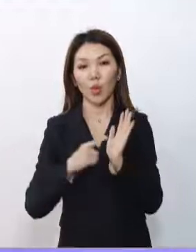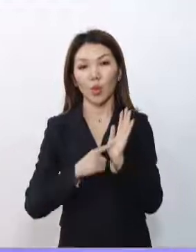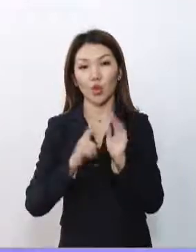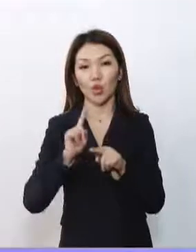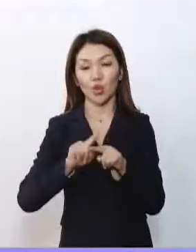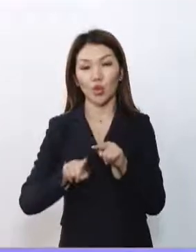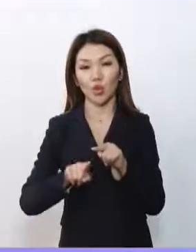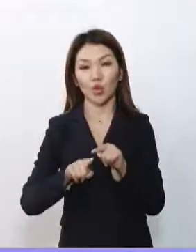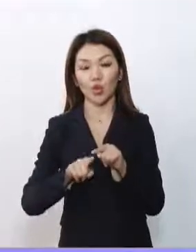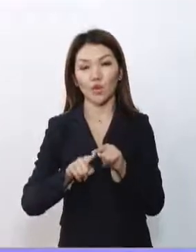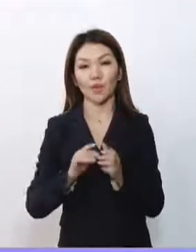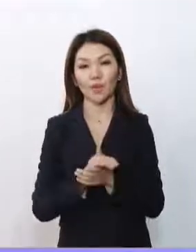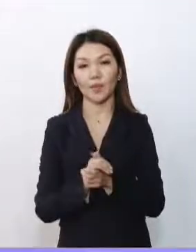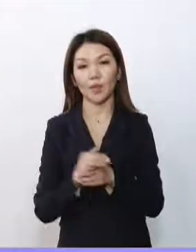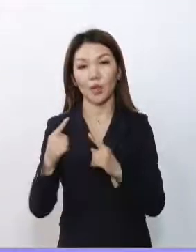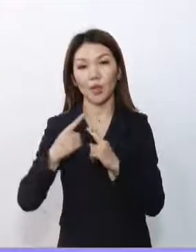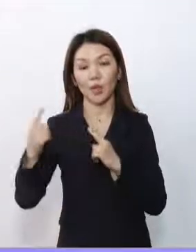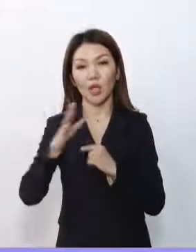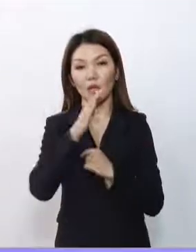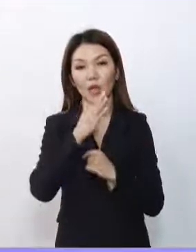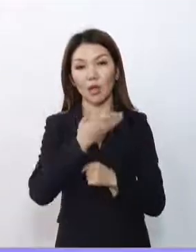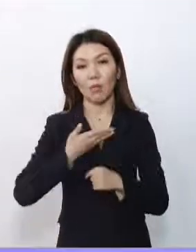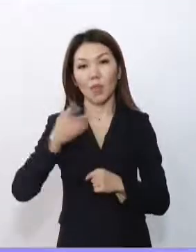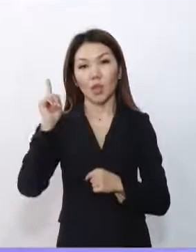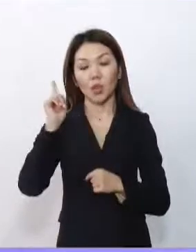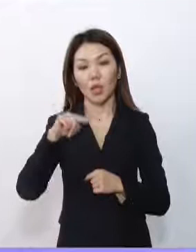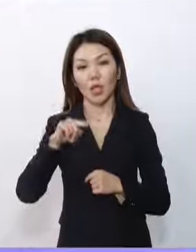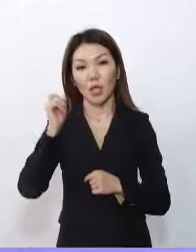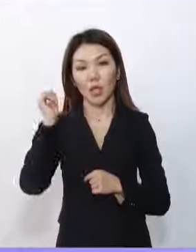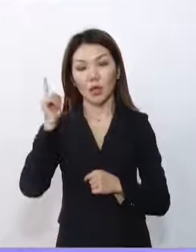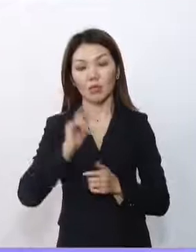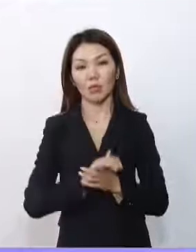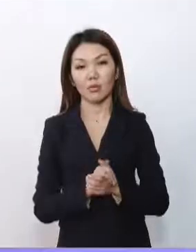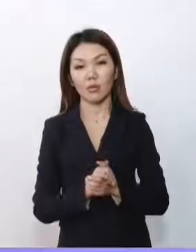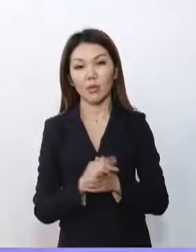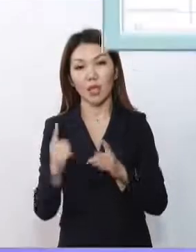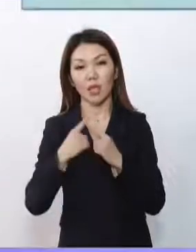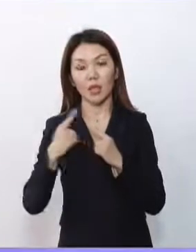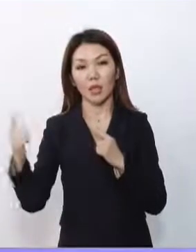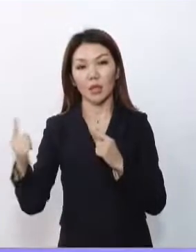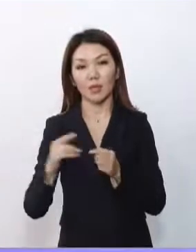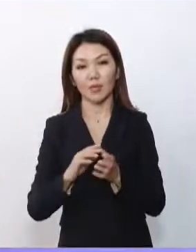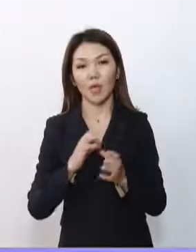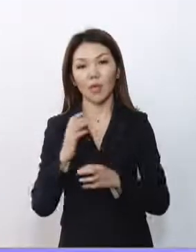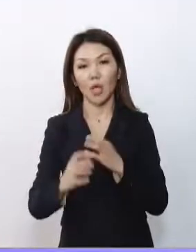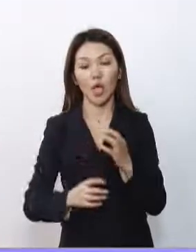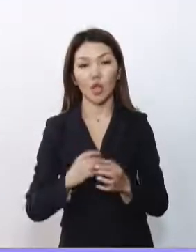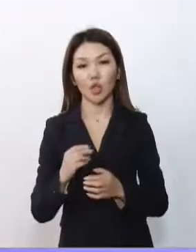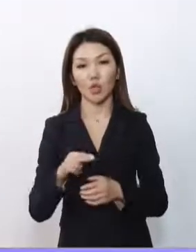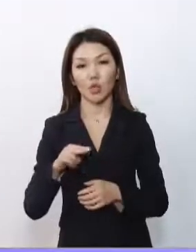скорость удаления на время мы узнали расстояние между